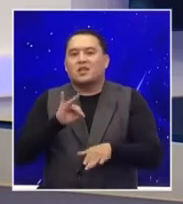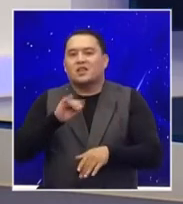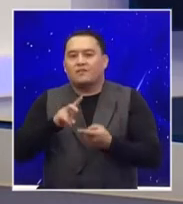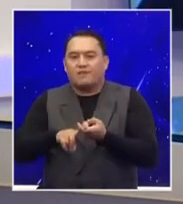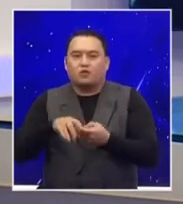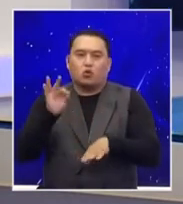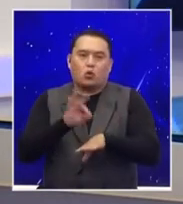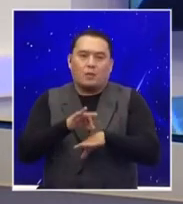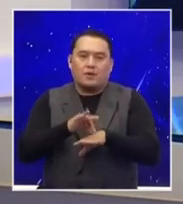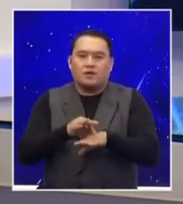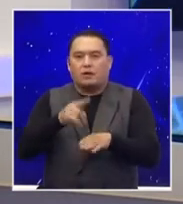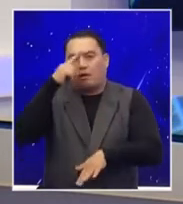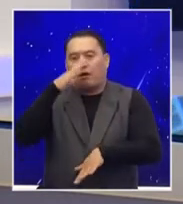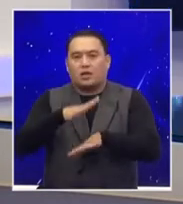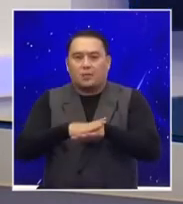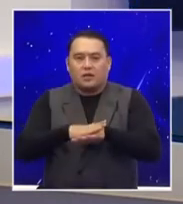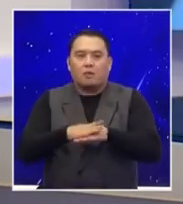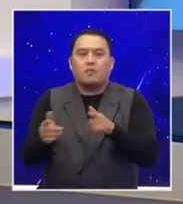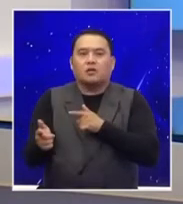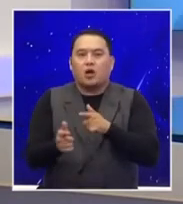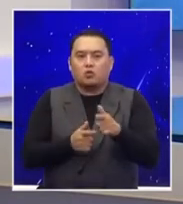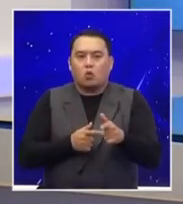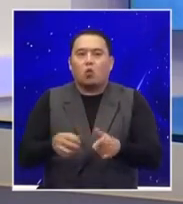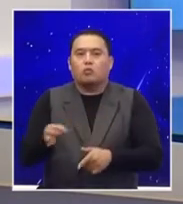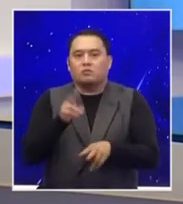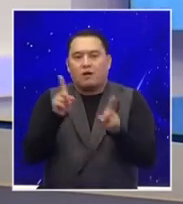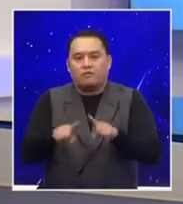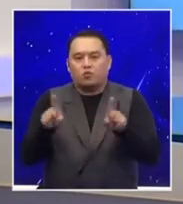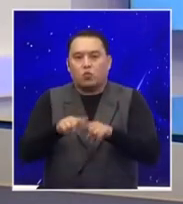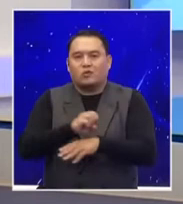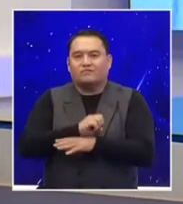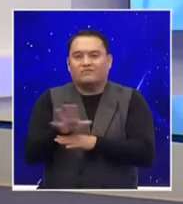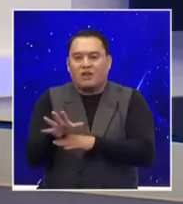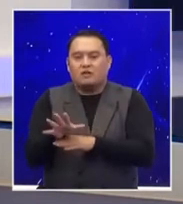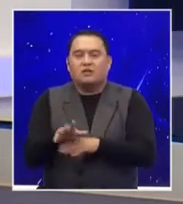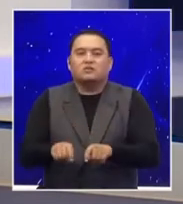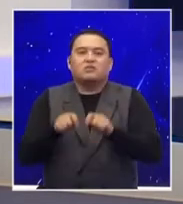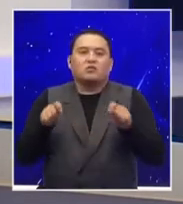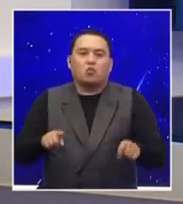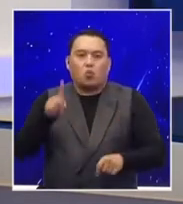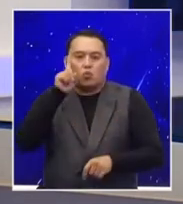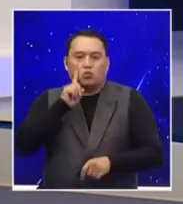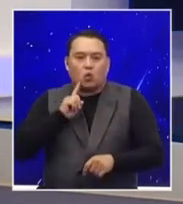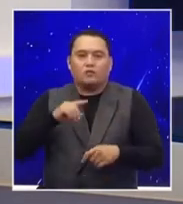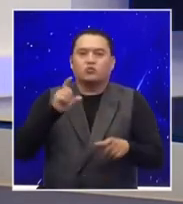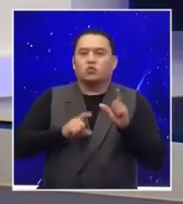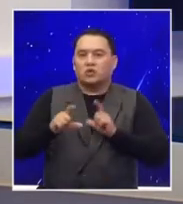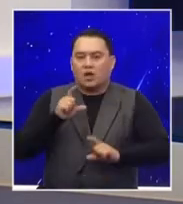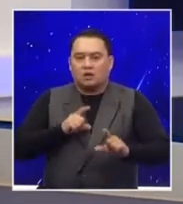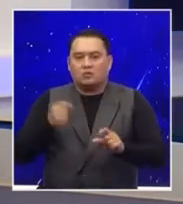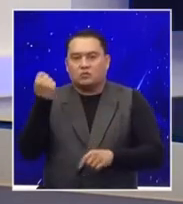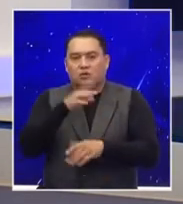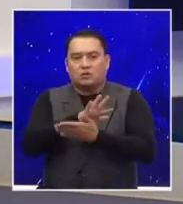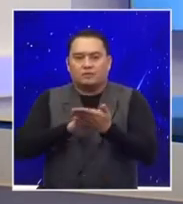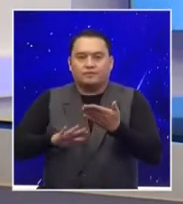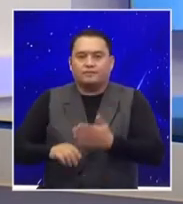инфекционная больница и сервисный акимат. О подготовке области ко второй волне коронавируса, а также создании комфортных условий для студентов узнавал